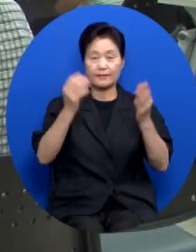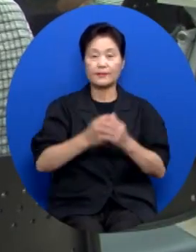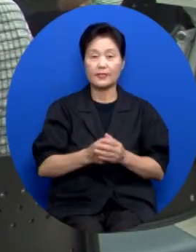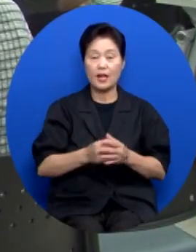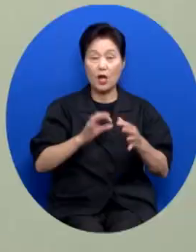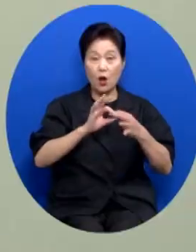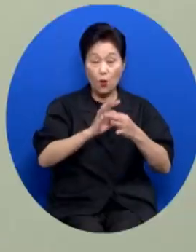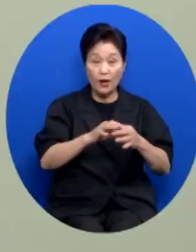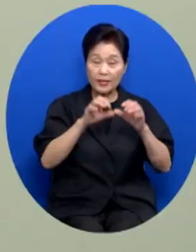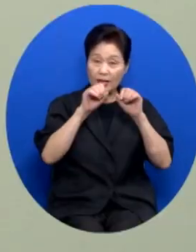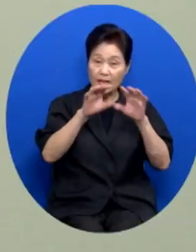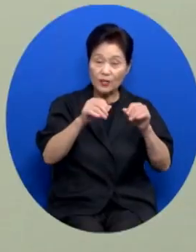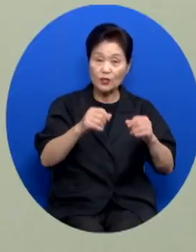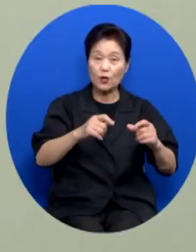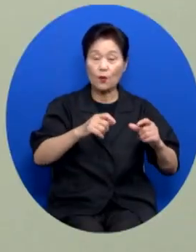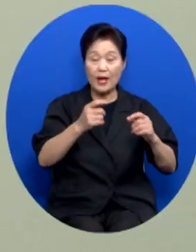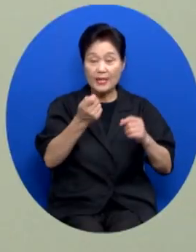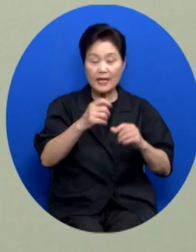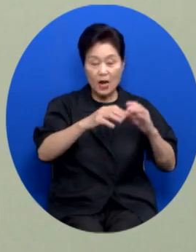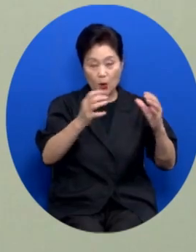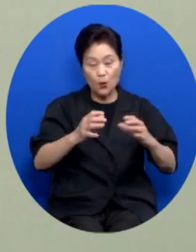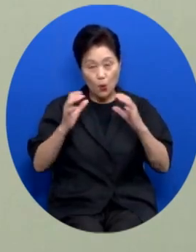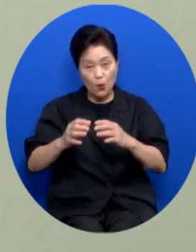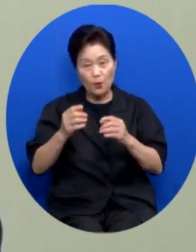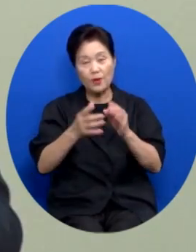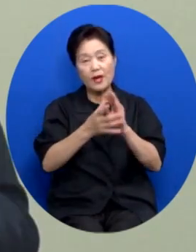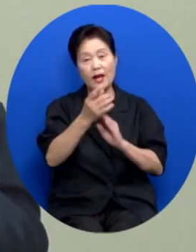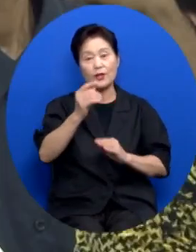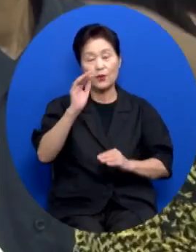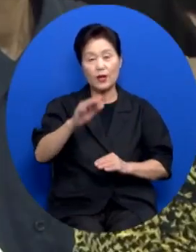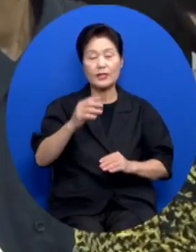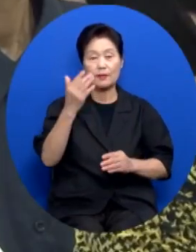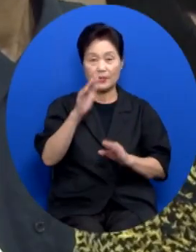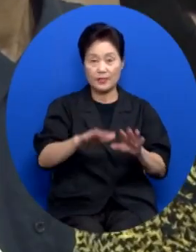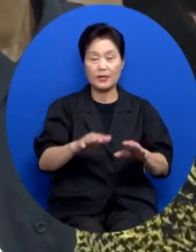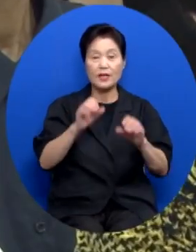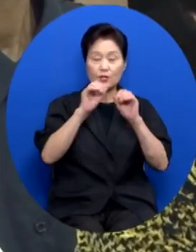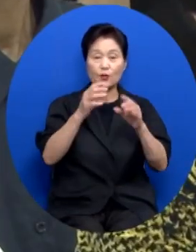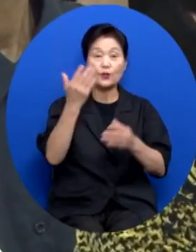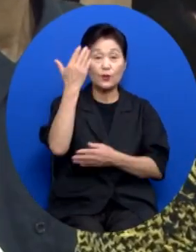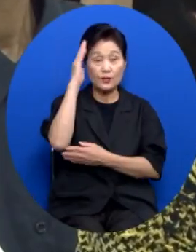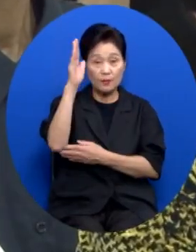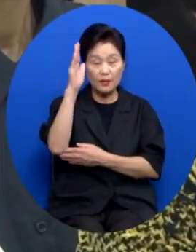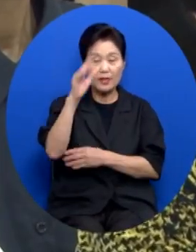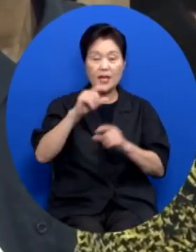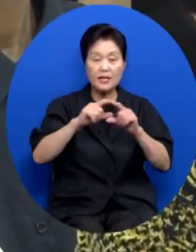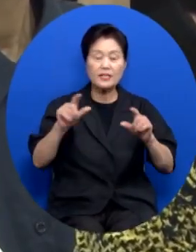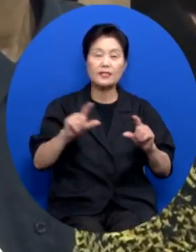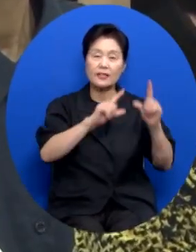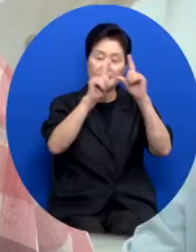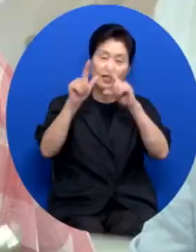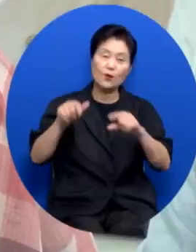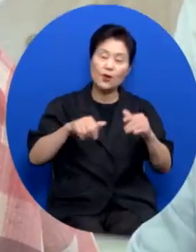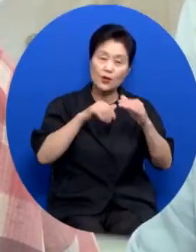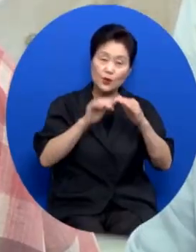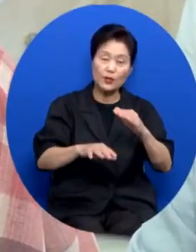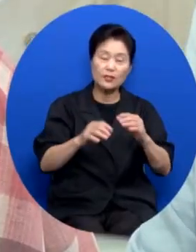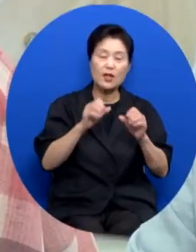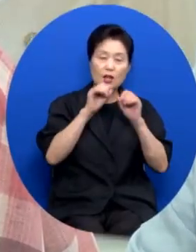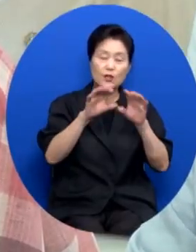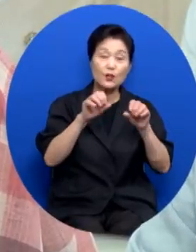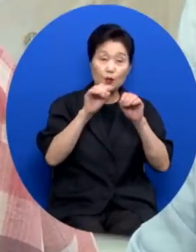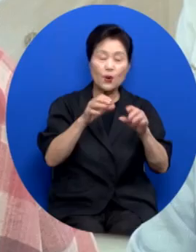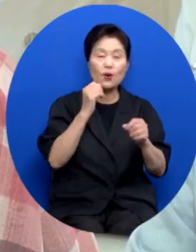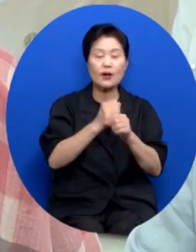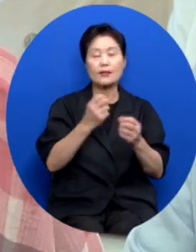관계 전도와 정착 소그룹이 하나로란 주제로 개최된 이번 세미나는 일상생활 속의 관계를 통한 전도 방법을 배우는